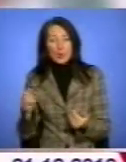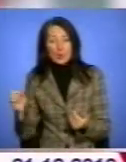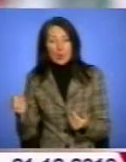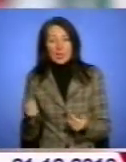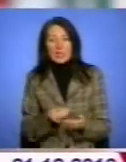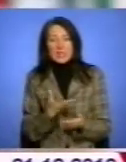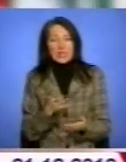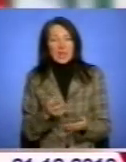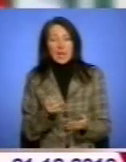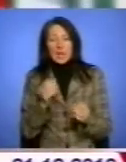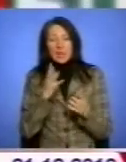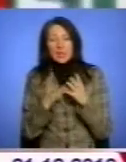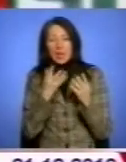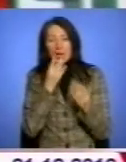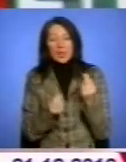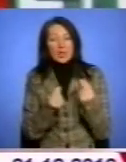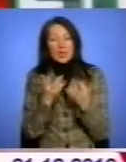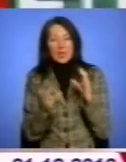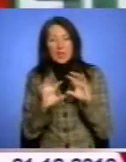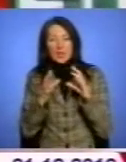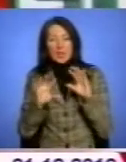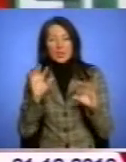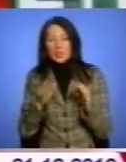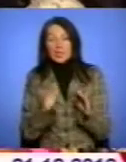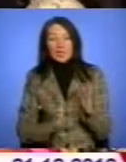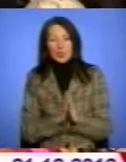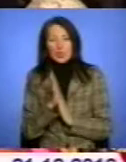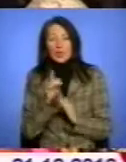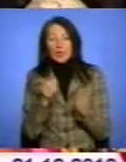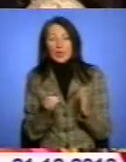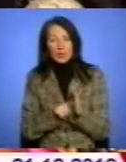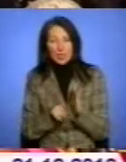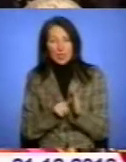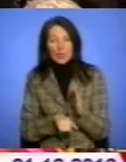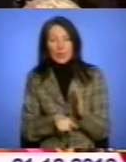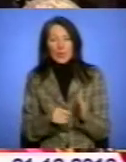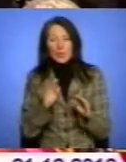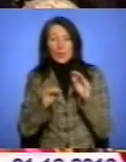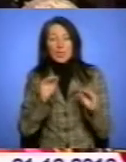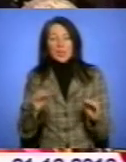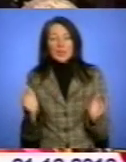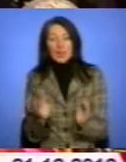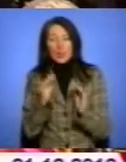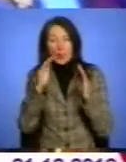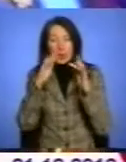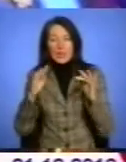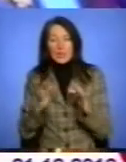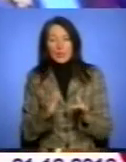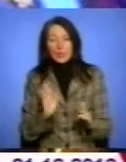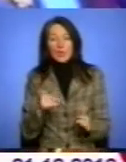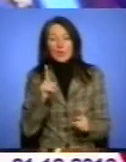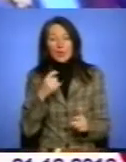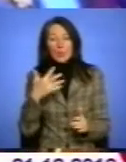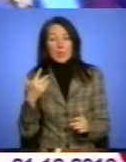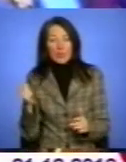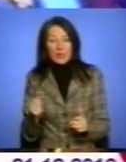зросли. Електричні гірлянди навіть подешевшали на 5 гривень. Прикрасити невеличку ялинку обійдеться у 150 гривень. Іграшки на